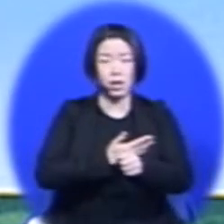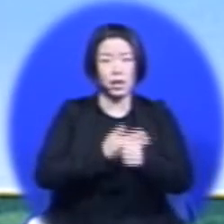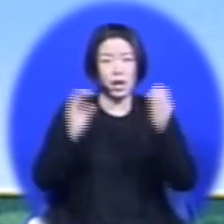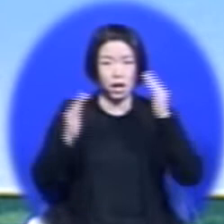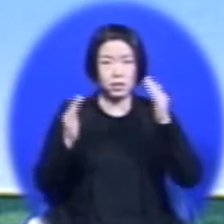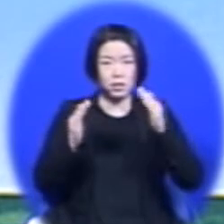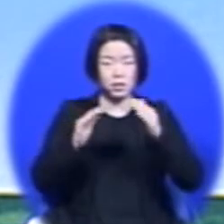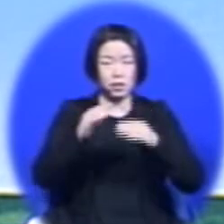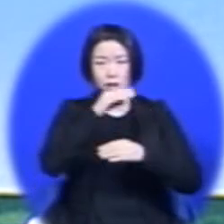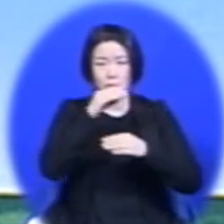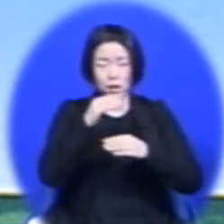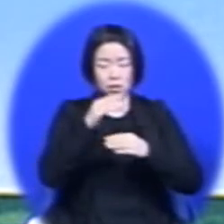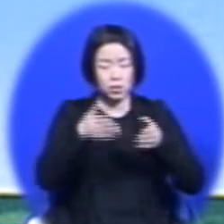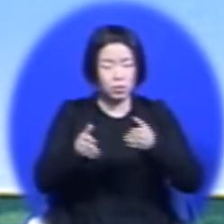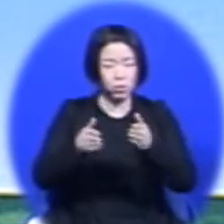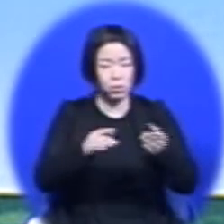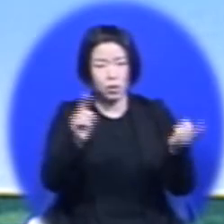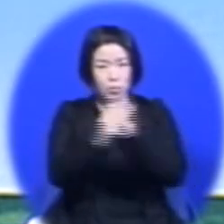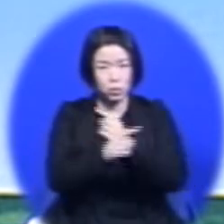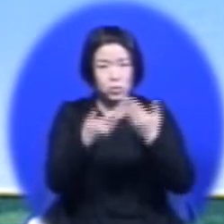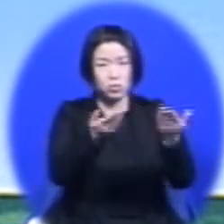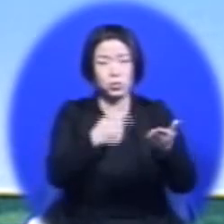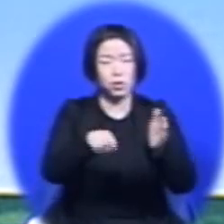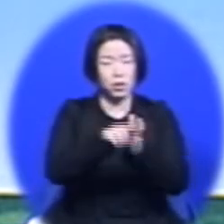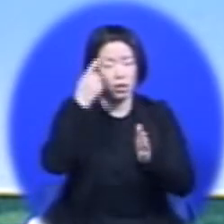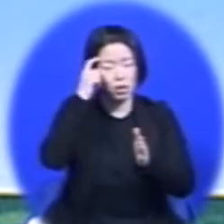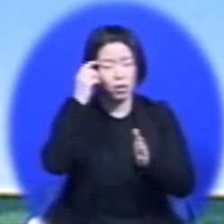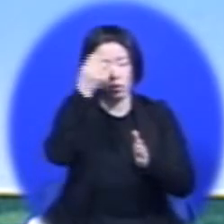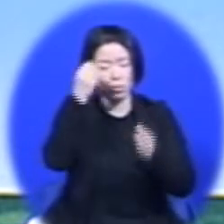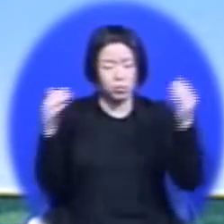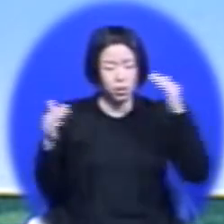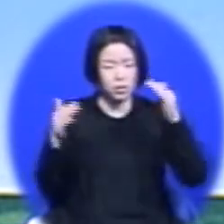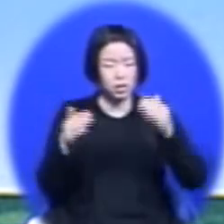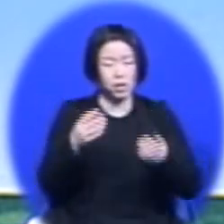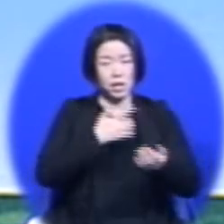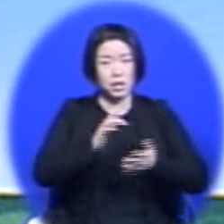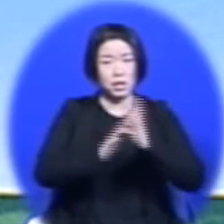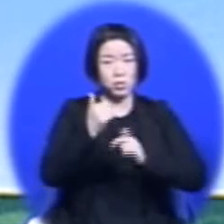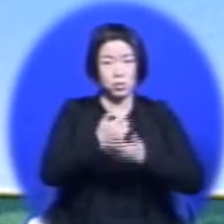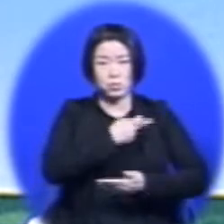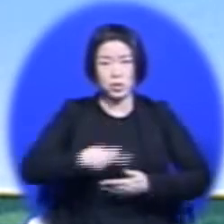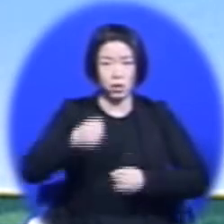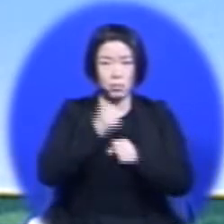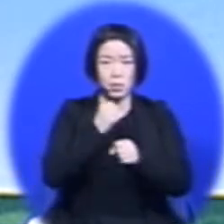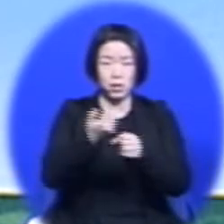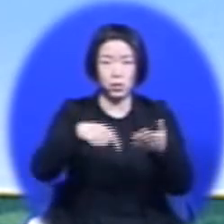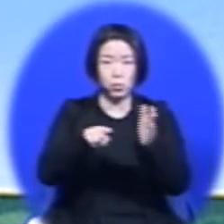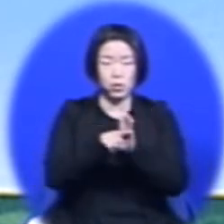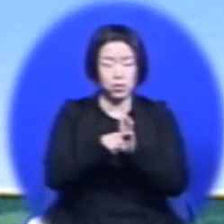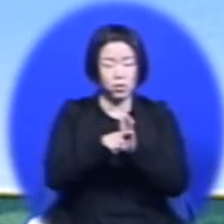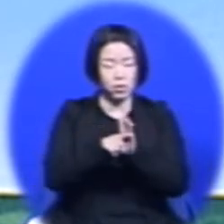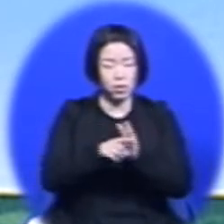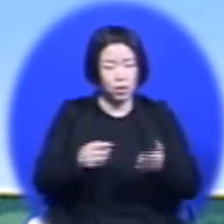마음, 어떻든지 고등학생들을 예수님의 제자로 길러내야 되겠다는 그런 마음을 가지고 그렇게 사역을